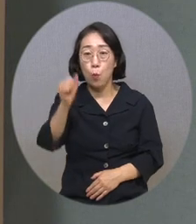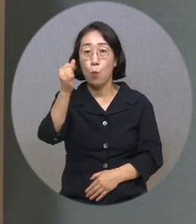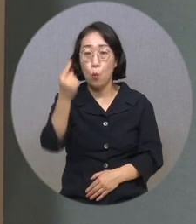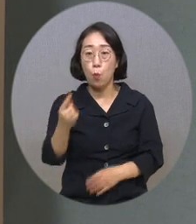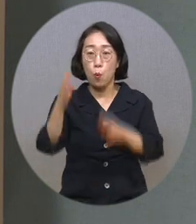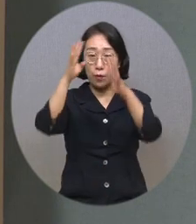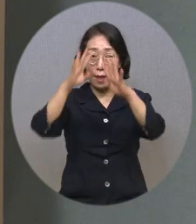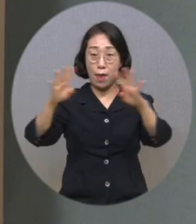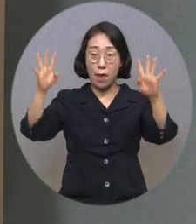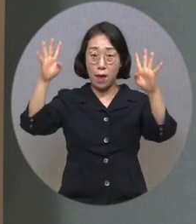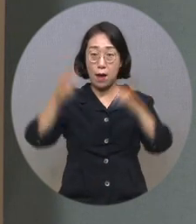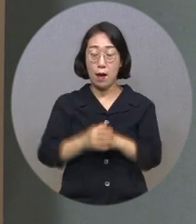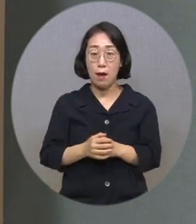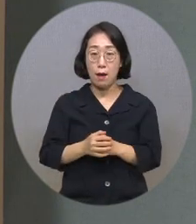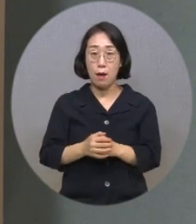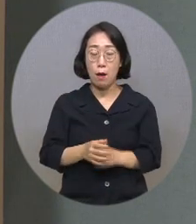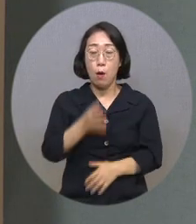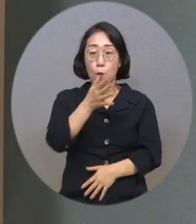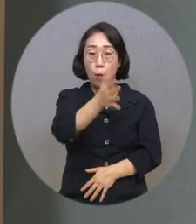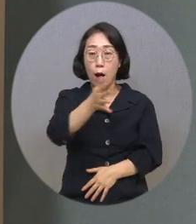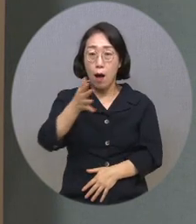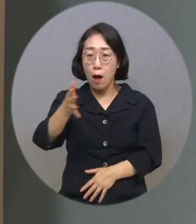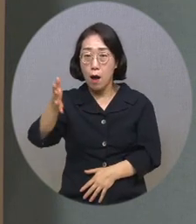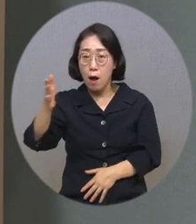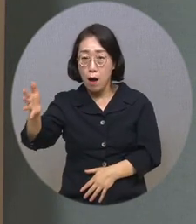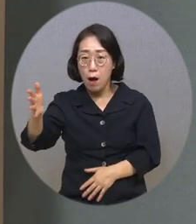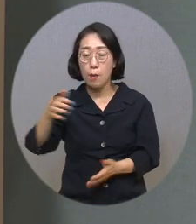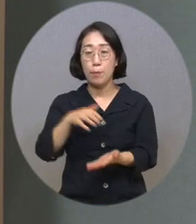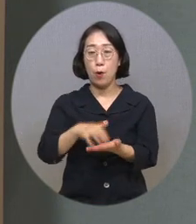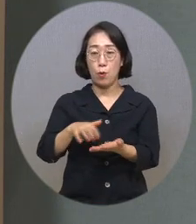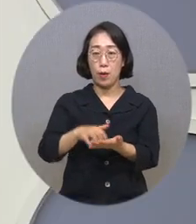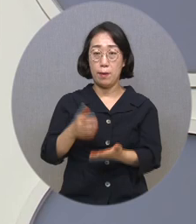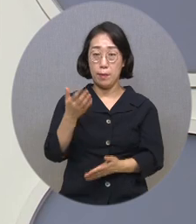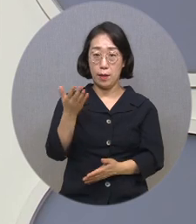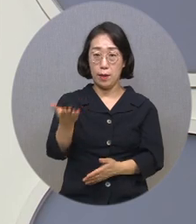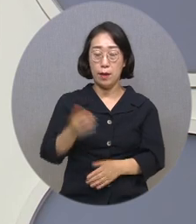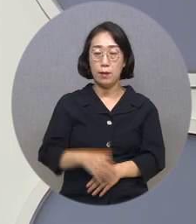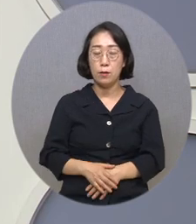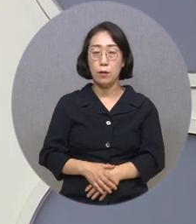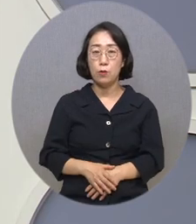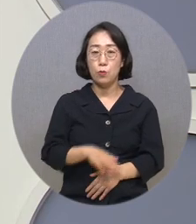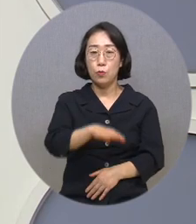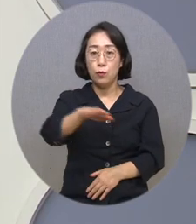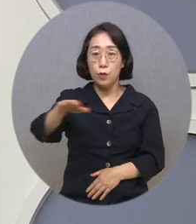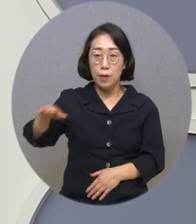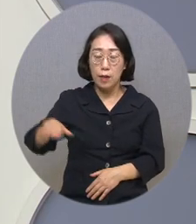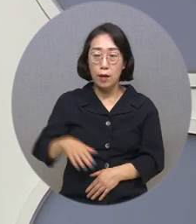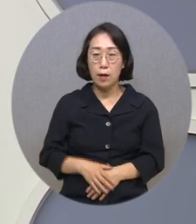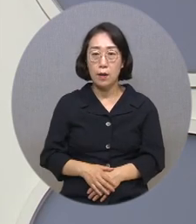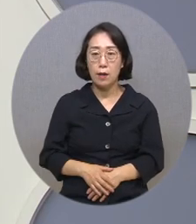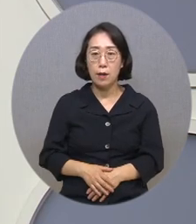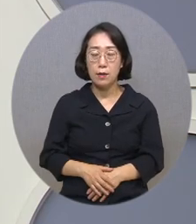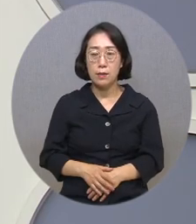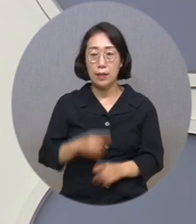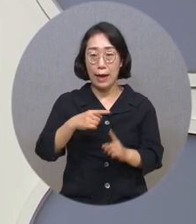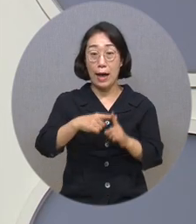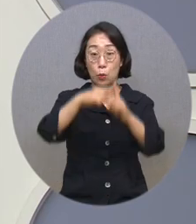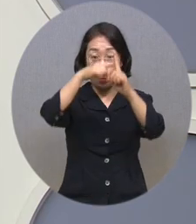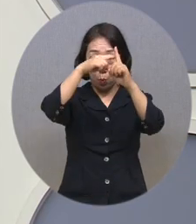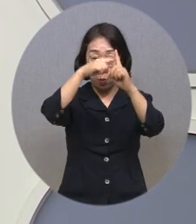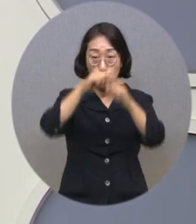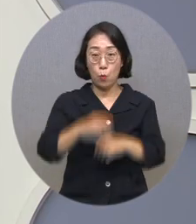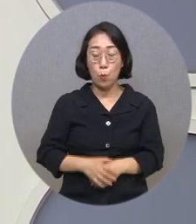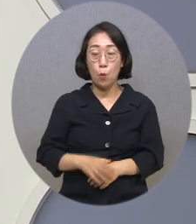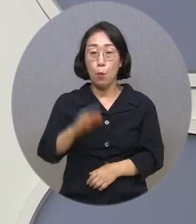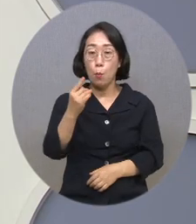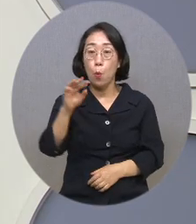송호대학은 지금 학과가 몇 개죠? 저희가 이제 주로 간호보건계열 또